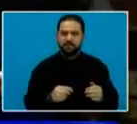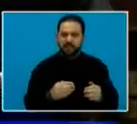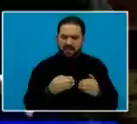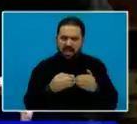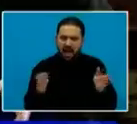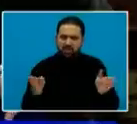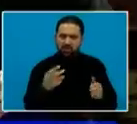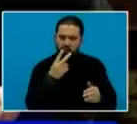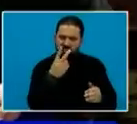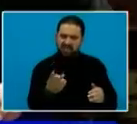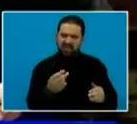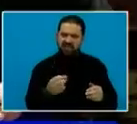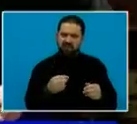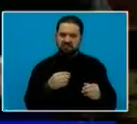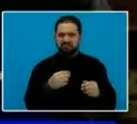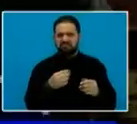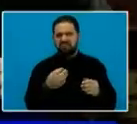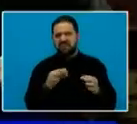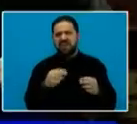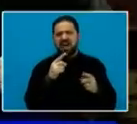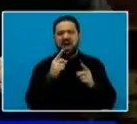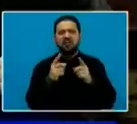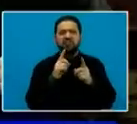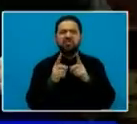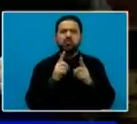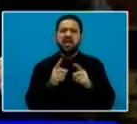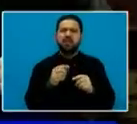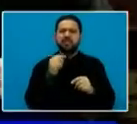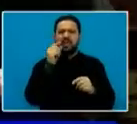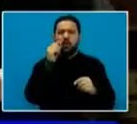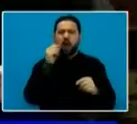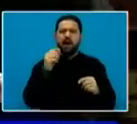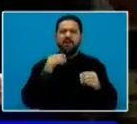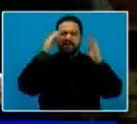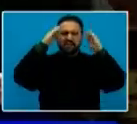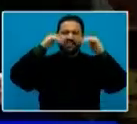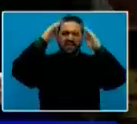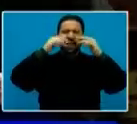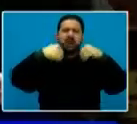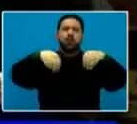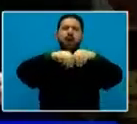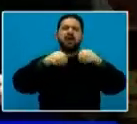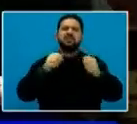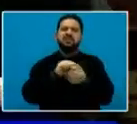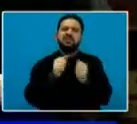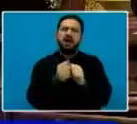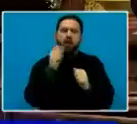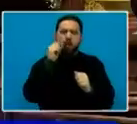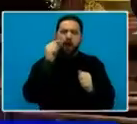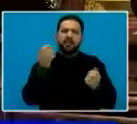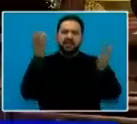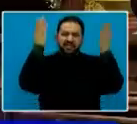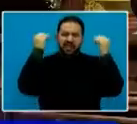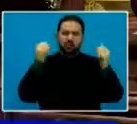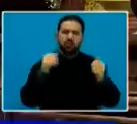întâmplă așa, fie că vorbim de cei din zilele noastre sau de sfinții din trecut, și mărturiile sunt generale. Aici lucrurile se